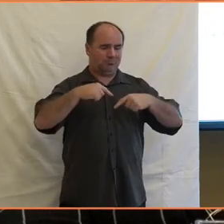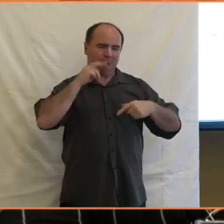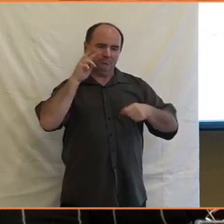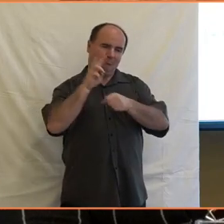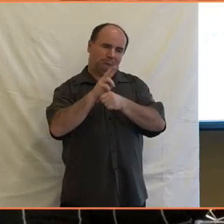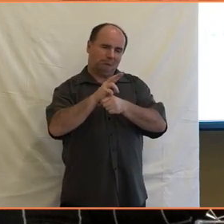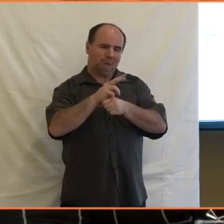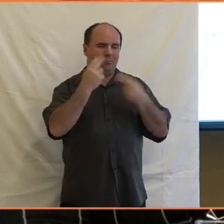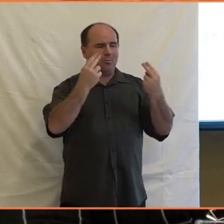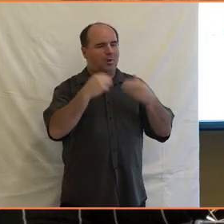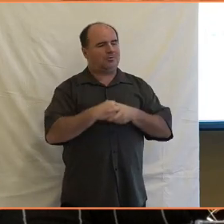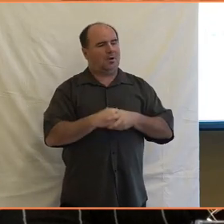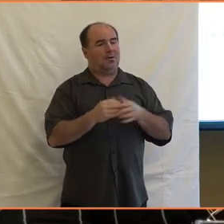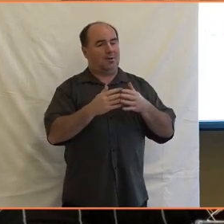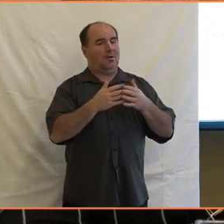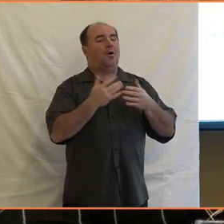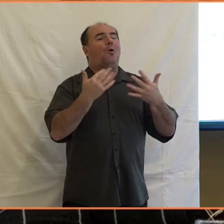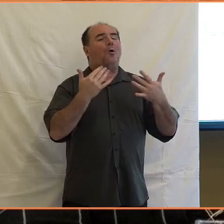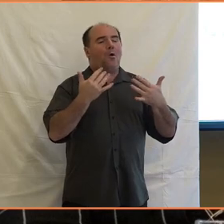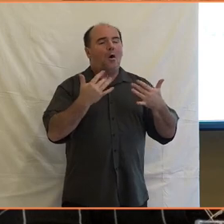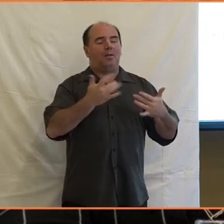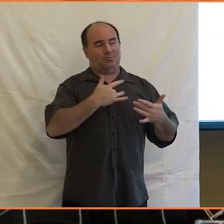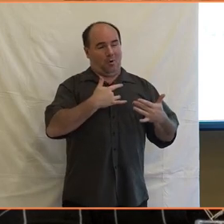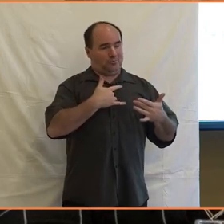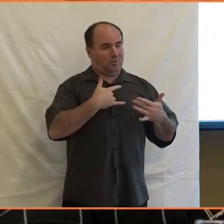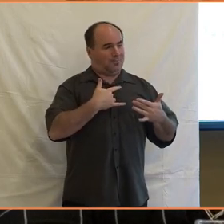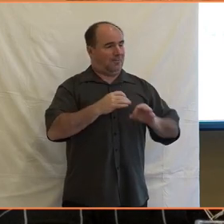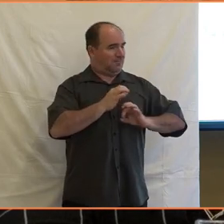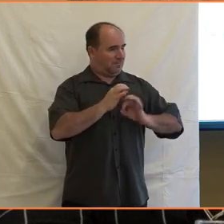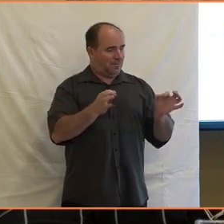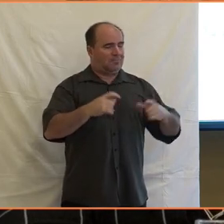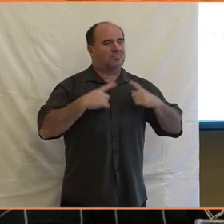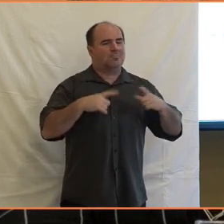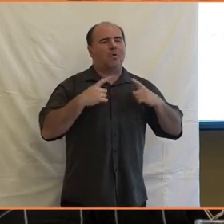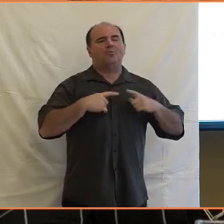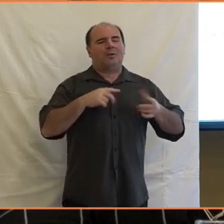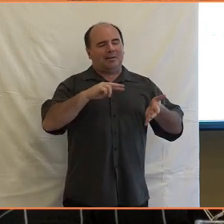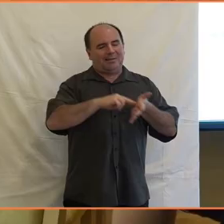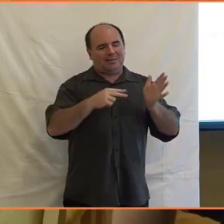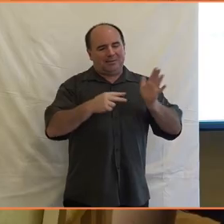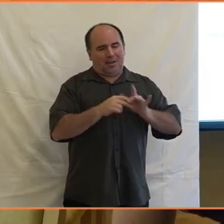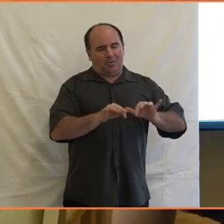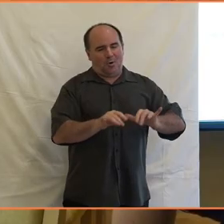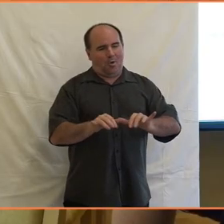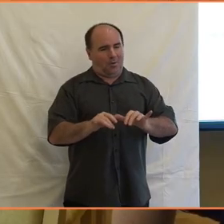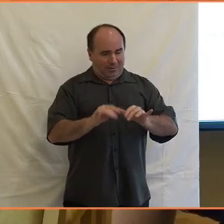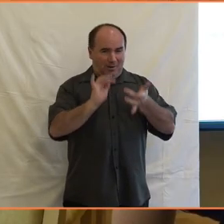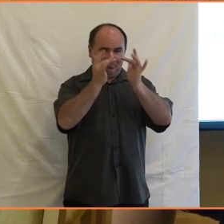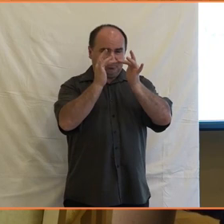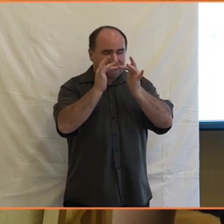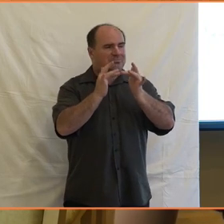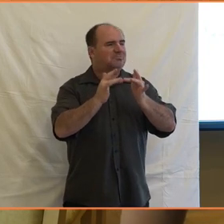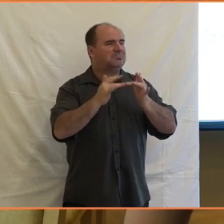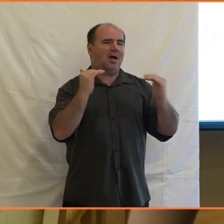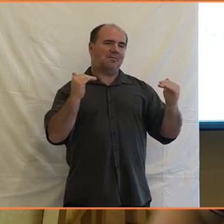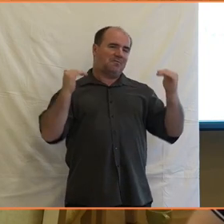populace je schopná používat ty technologie na nějaké velmi dobré jako úrovni, nějaká jako